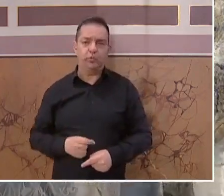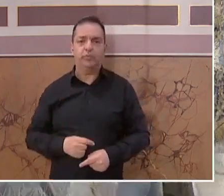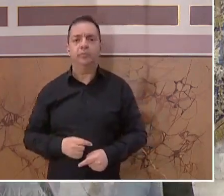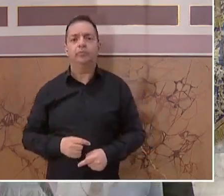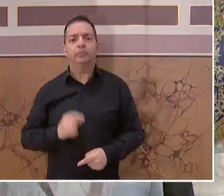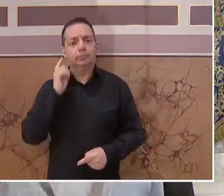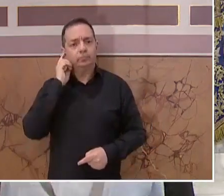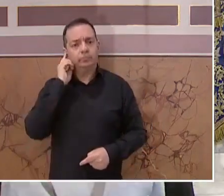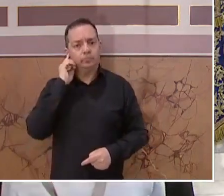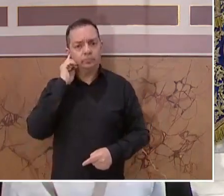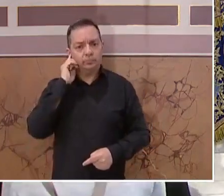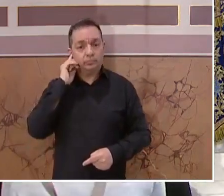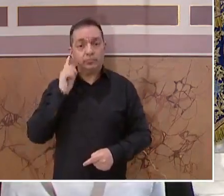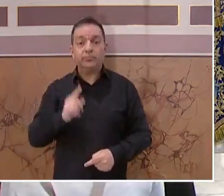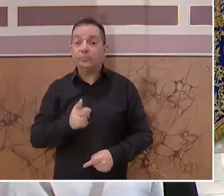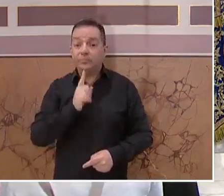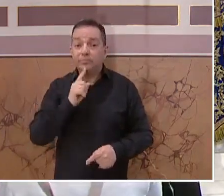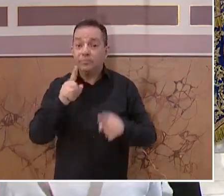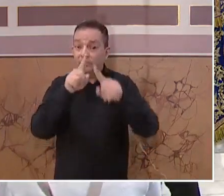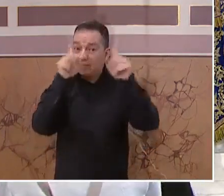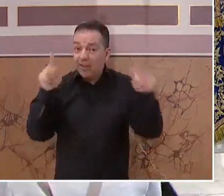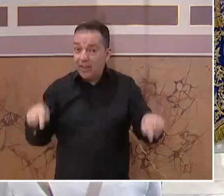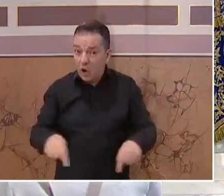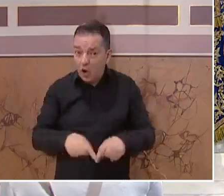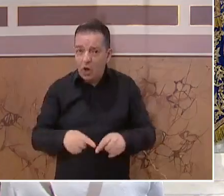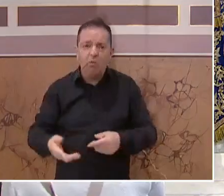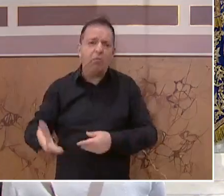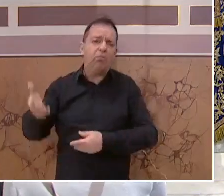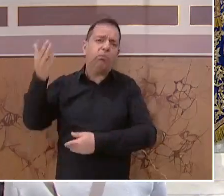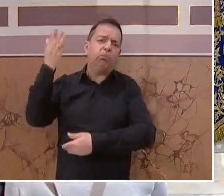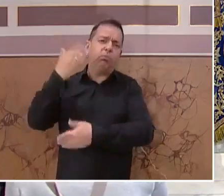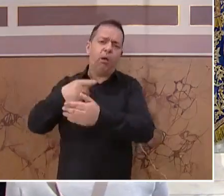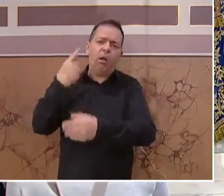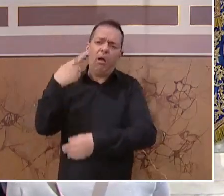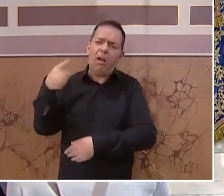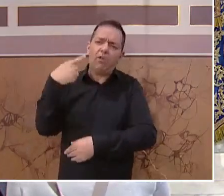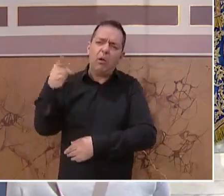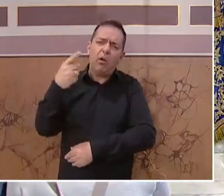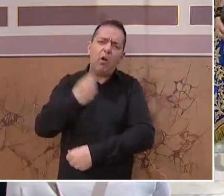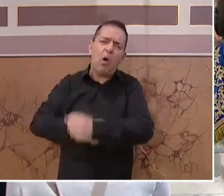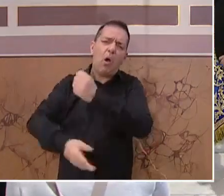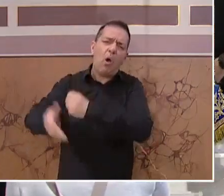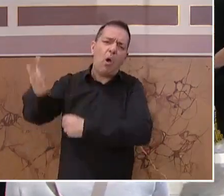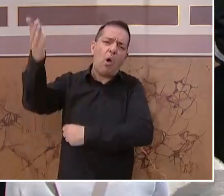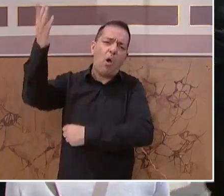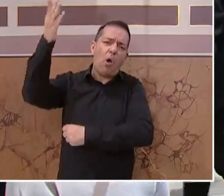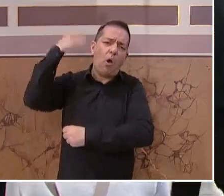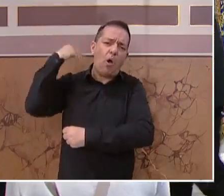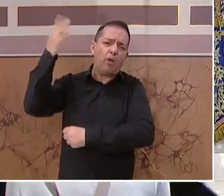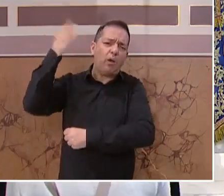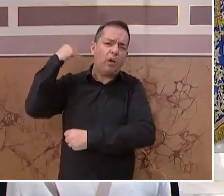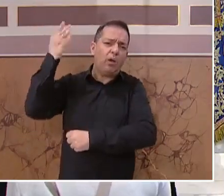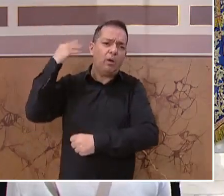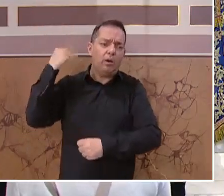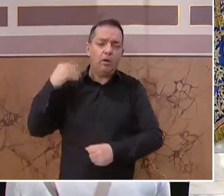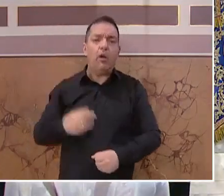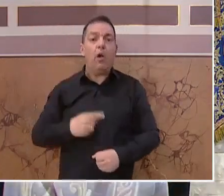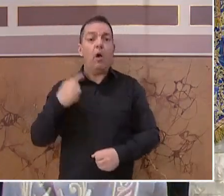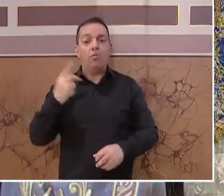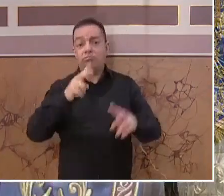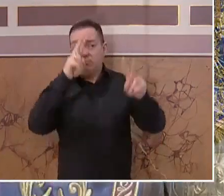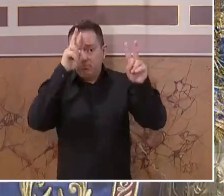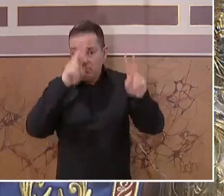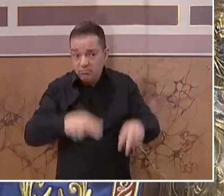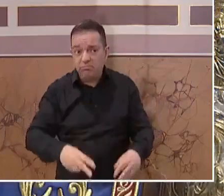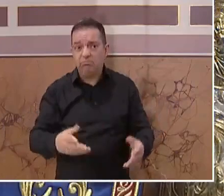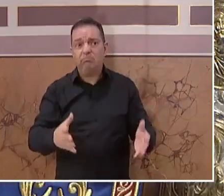η εικόνα αυτή αιώνες τώρα αποτελεί την δόξα, το καύχημα και